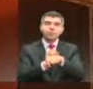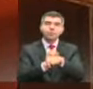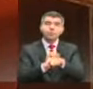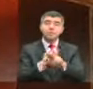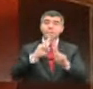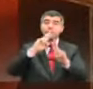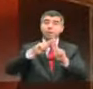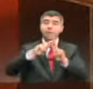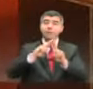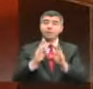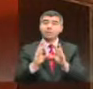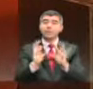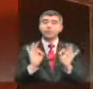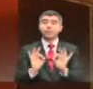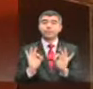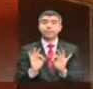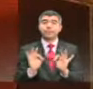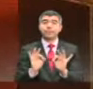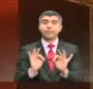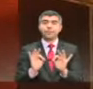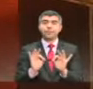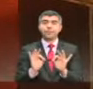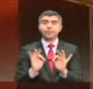فارماسي، اي بورتون المشكل